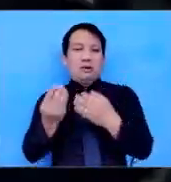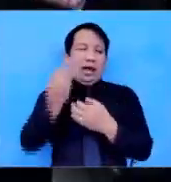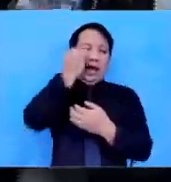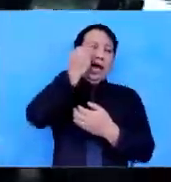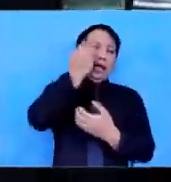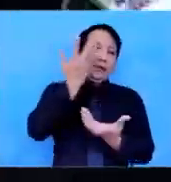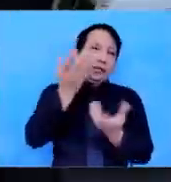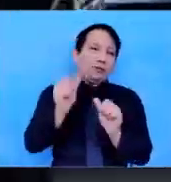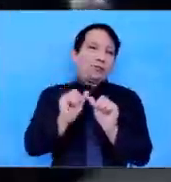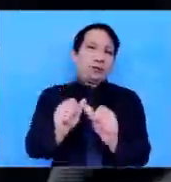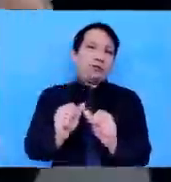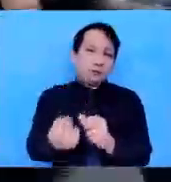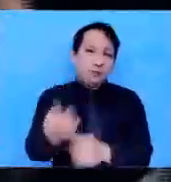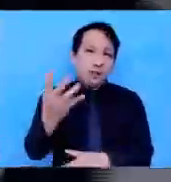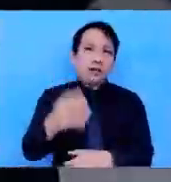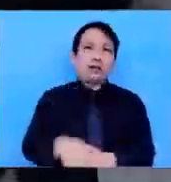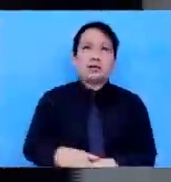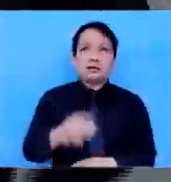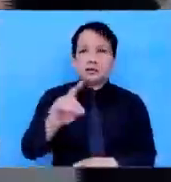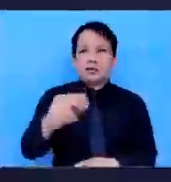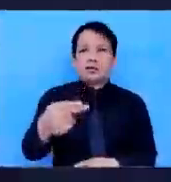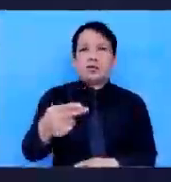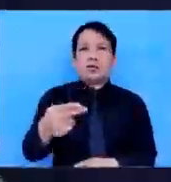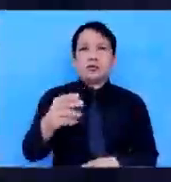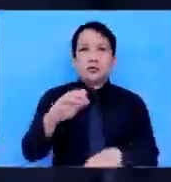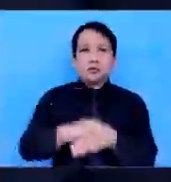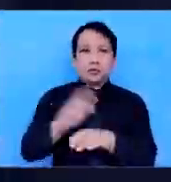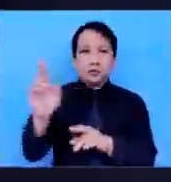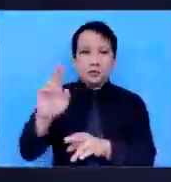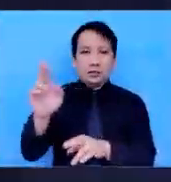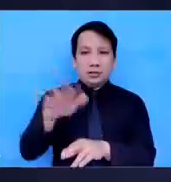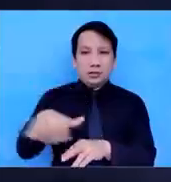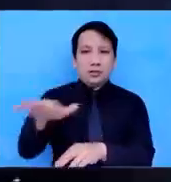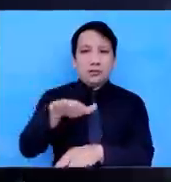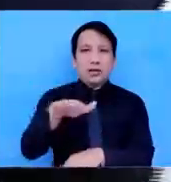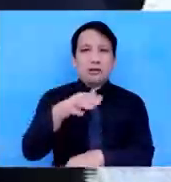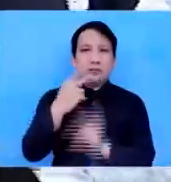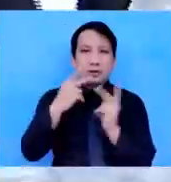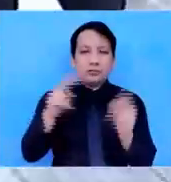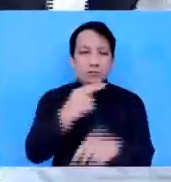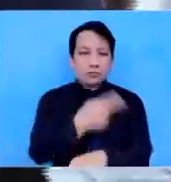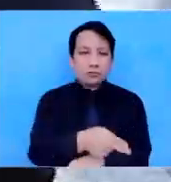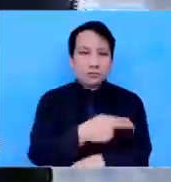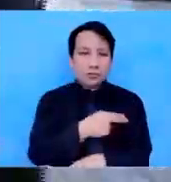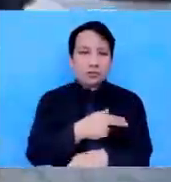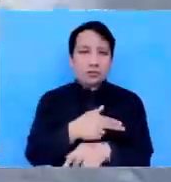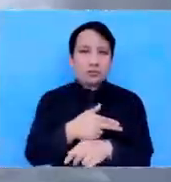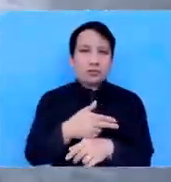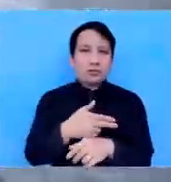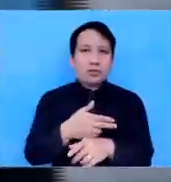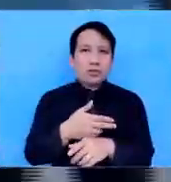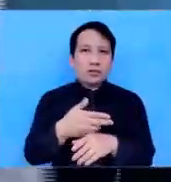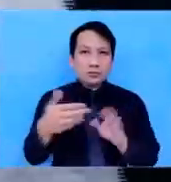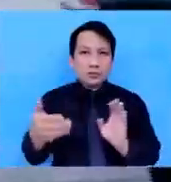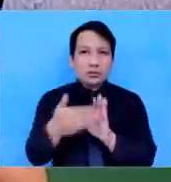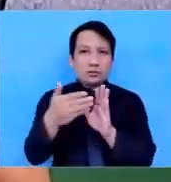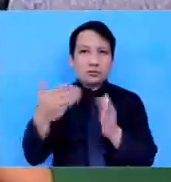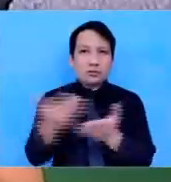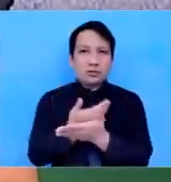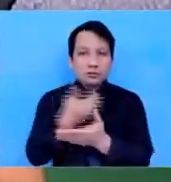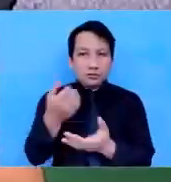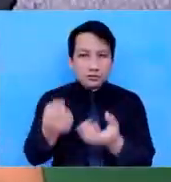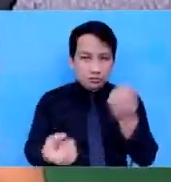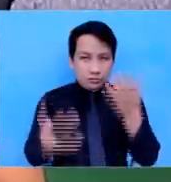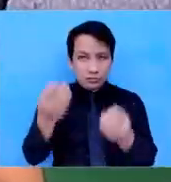ng Department of Health, naka-code-wide na ang mga pabublikong ospital sa bansa para sa pagsalubong sa bagong taon. Ibig sabihin, all